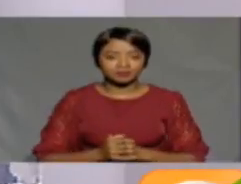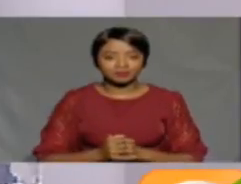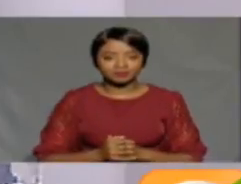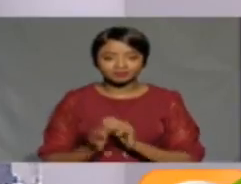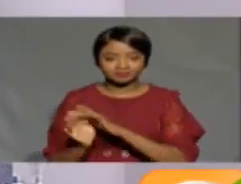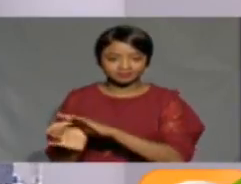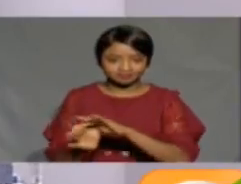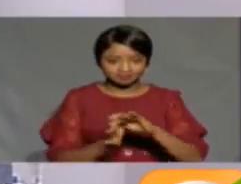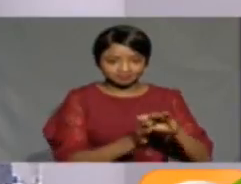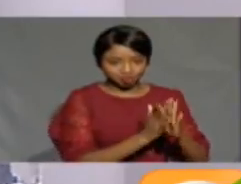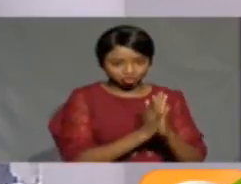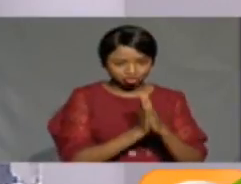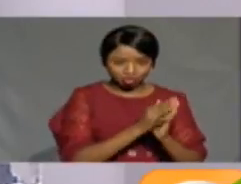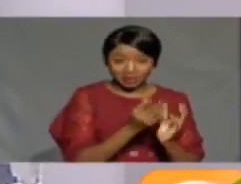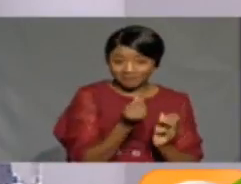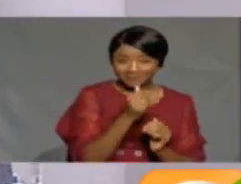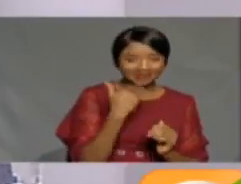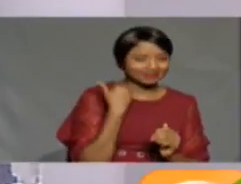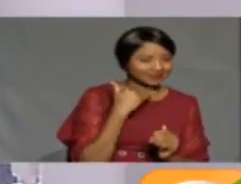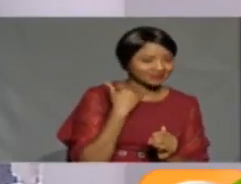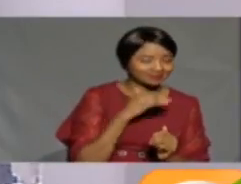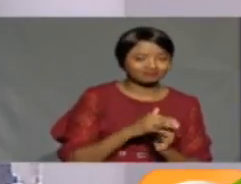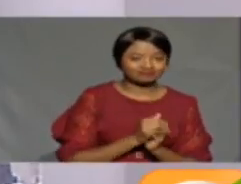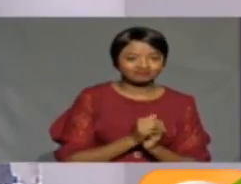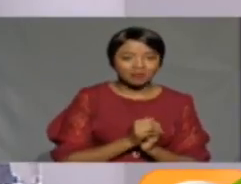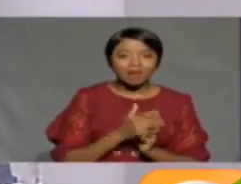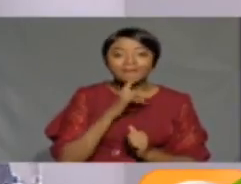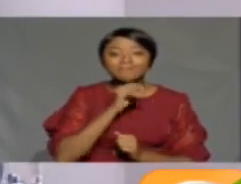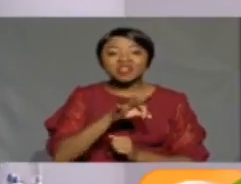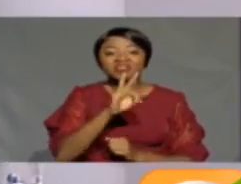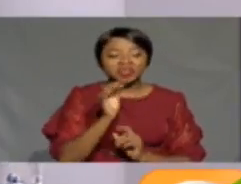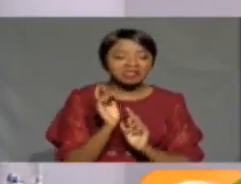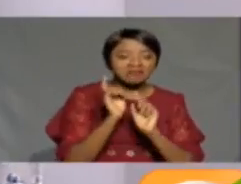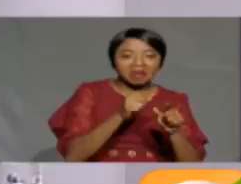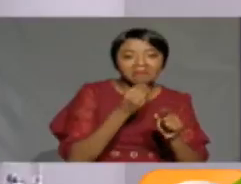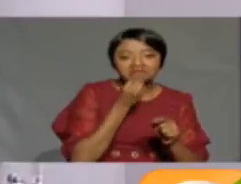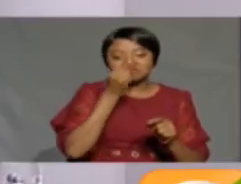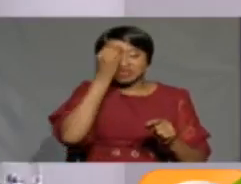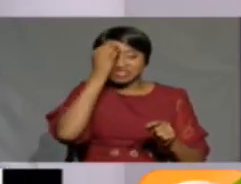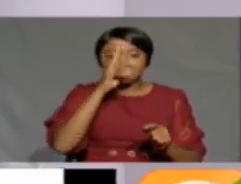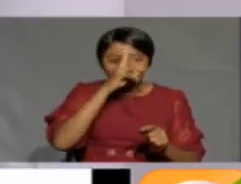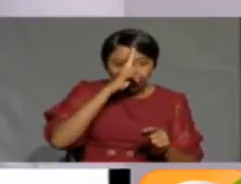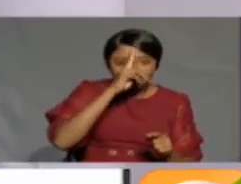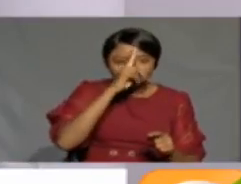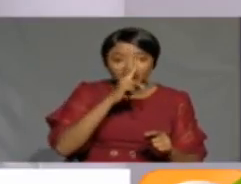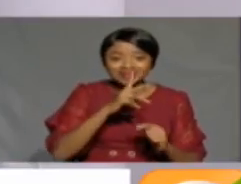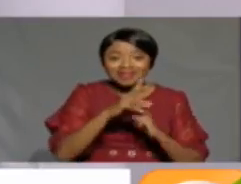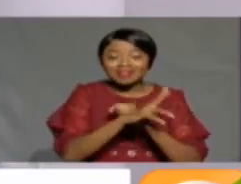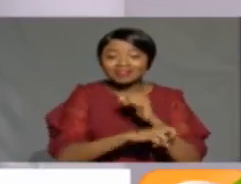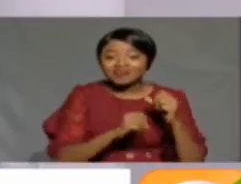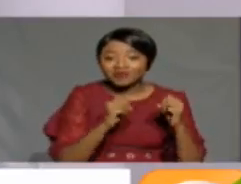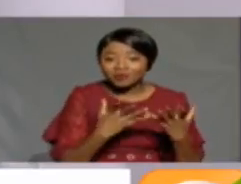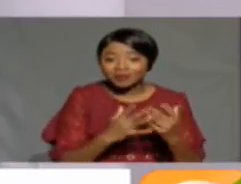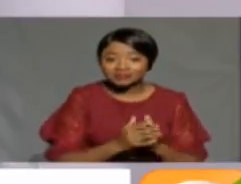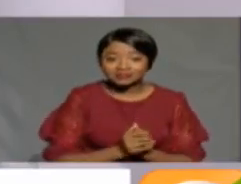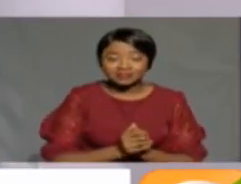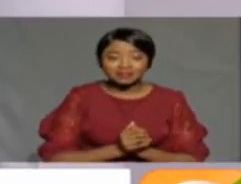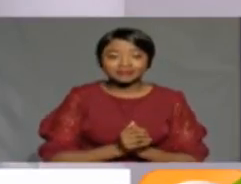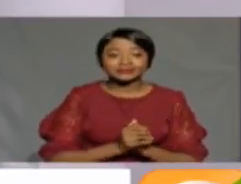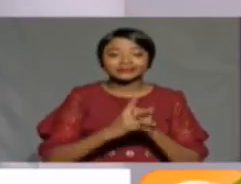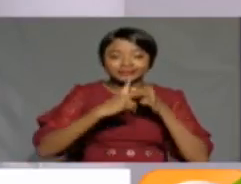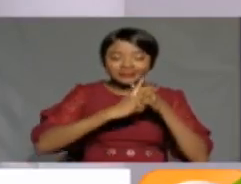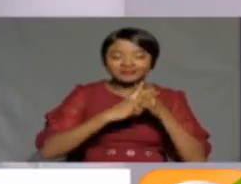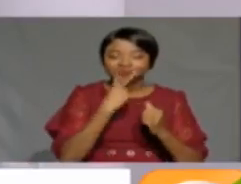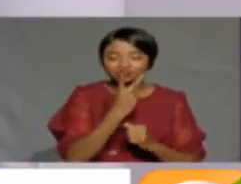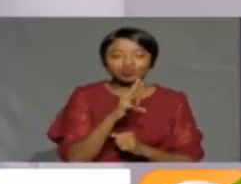Hai, tugeukie kisa cha wizi wa pesa. Wanaume watatu waliojifanya kuwa maafisa wa polisi waliiba shilingi milioni 72 za benki ya Standard